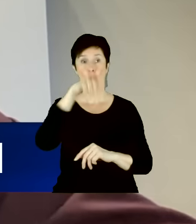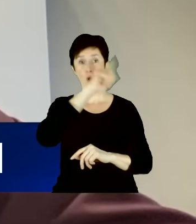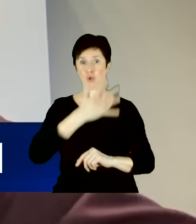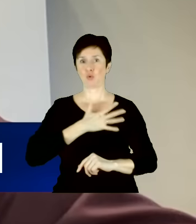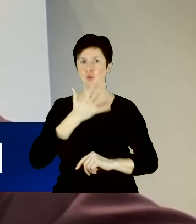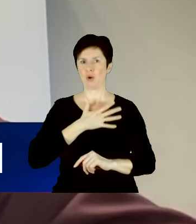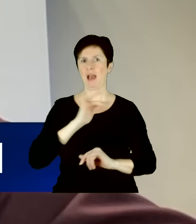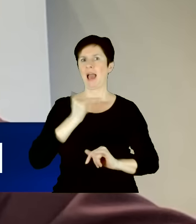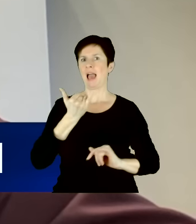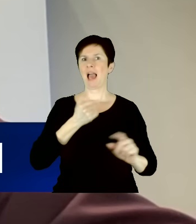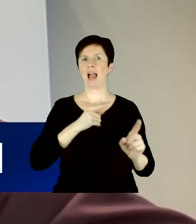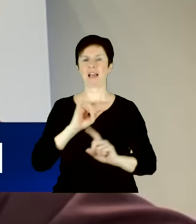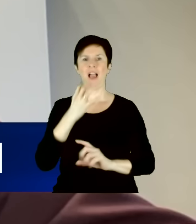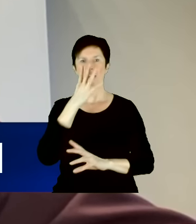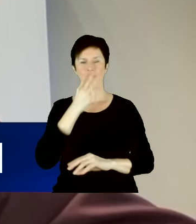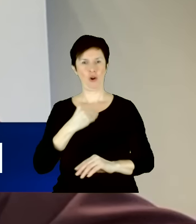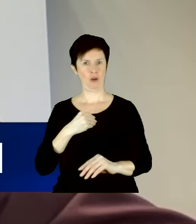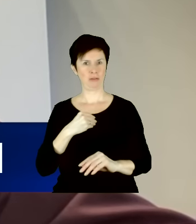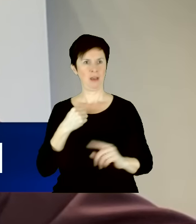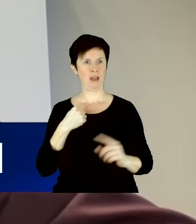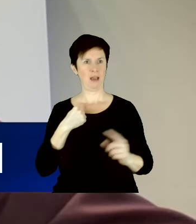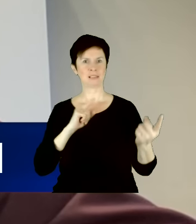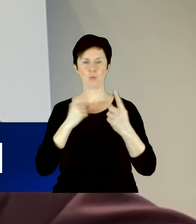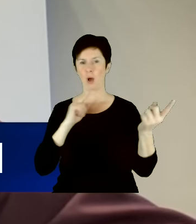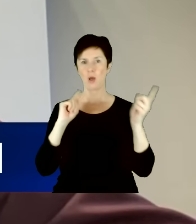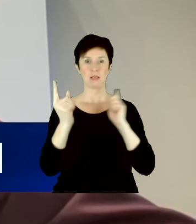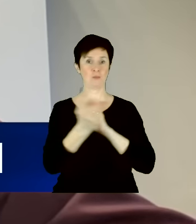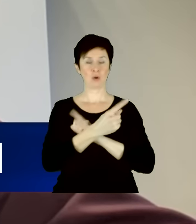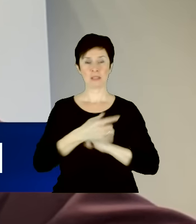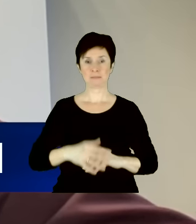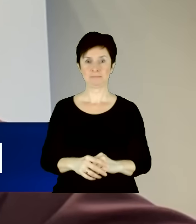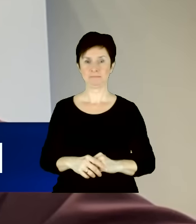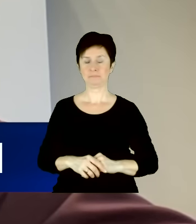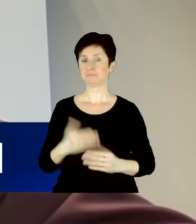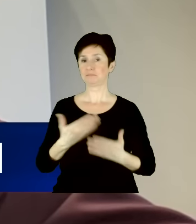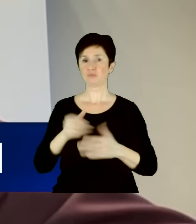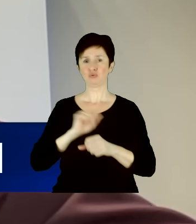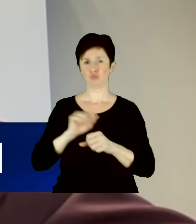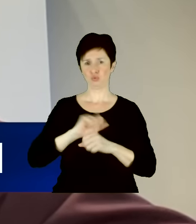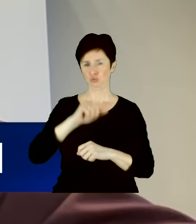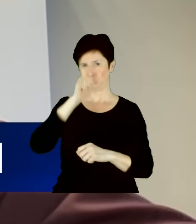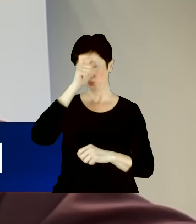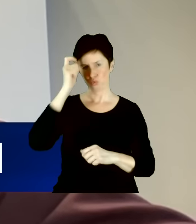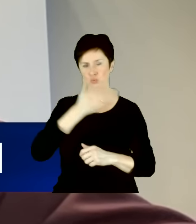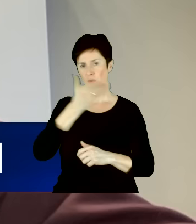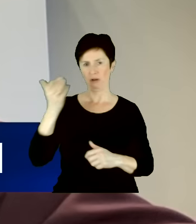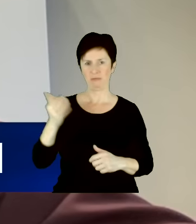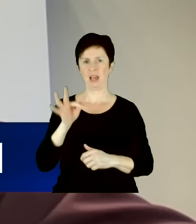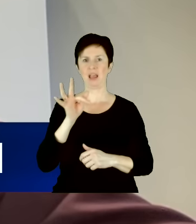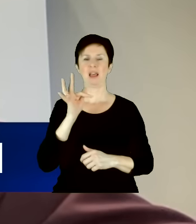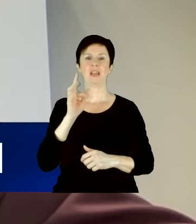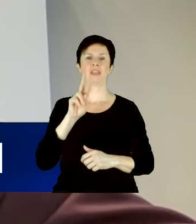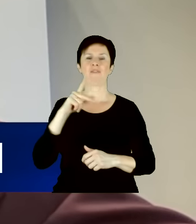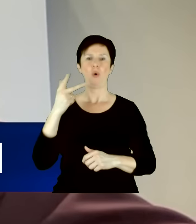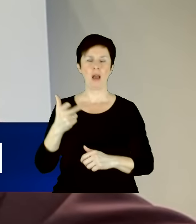po drugiej stronie, w ich roli. Bo to jest tak, że zazwyczaj zwykły człowiek, TVN oczywiście próbował mnie przekonać, i to